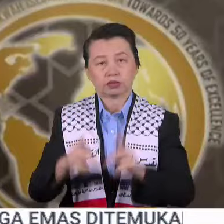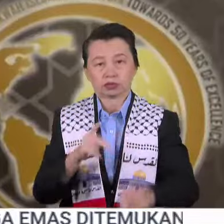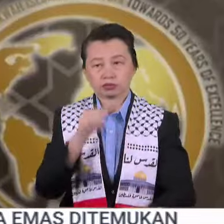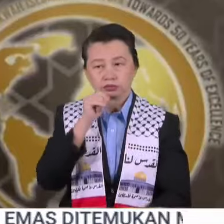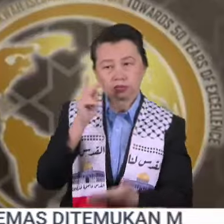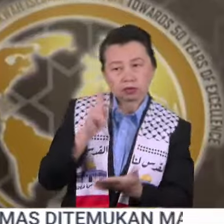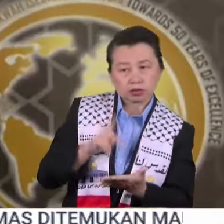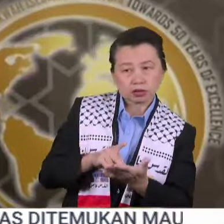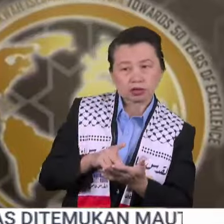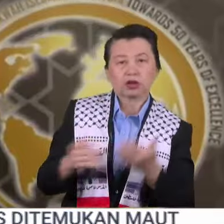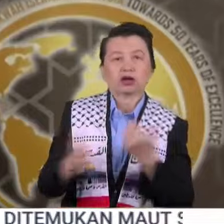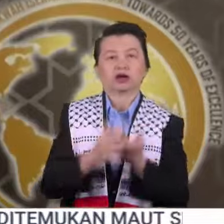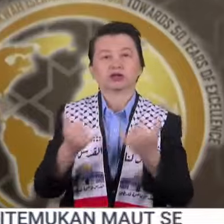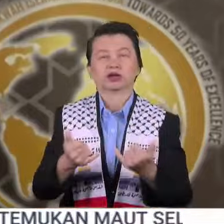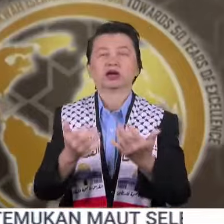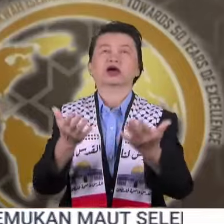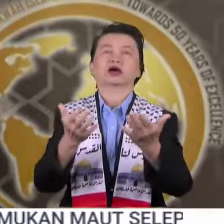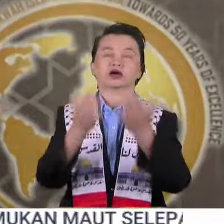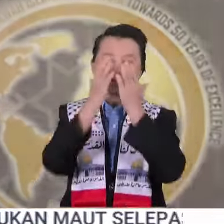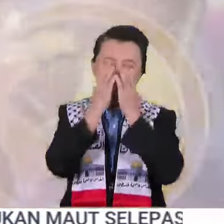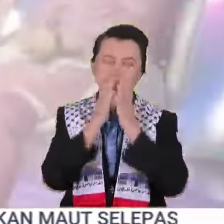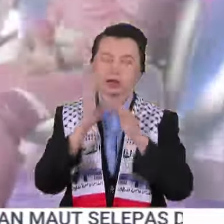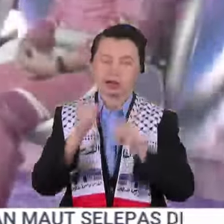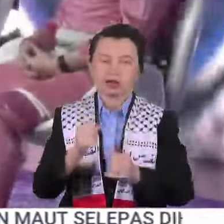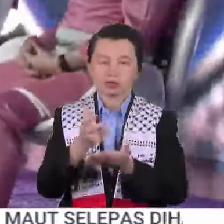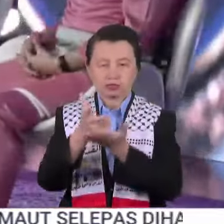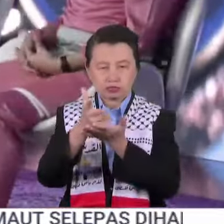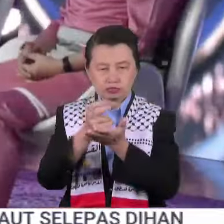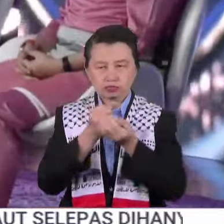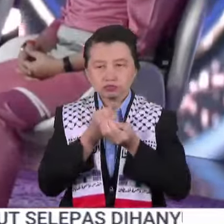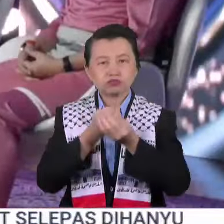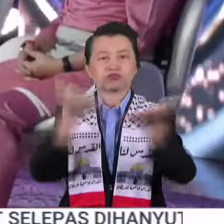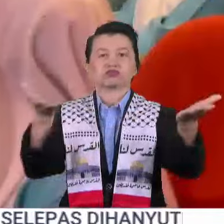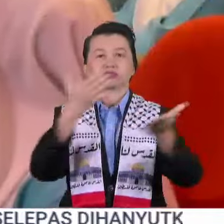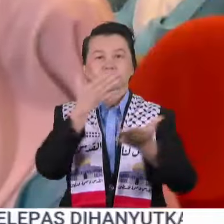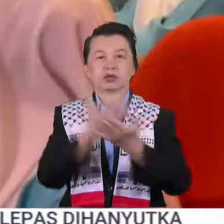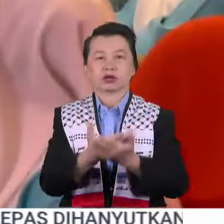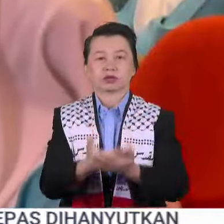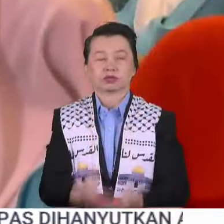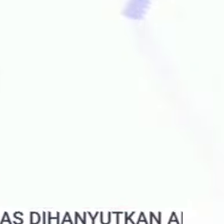tak kenal sehingga sekarang. Alhamdulillah mendapat liputan yang baik.